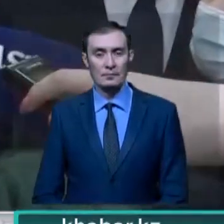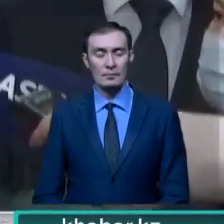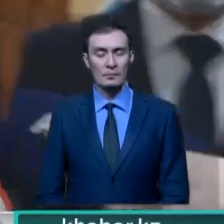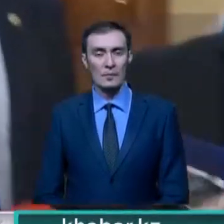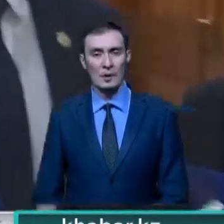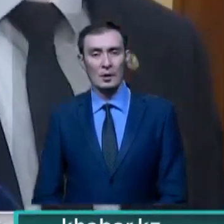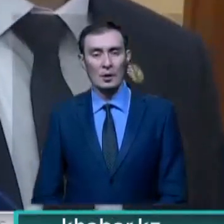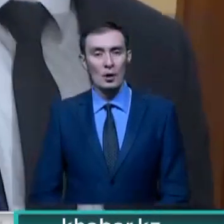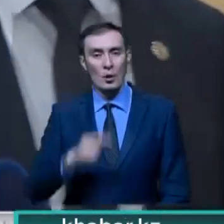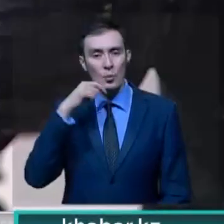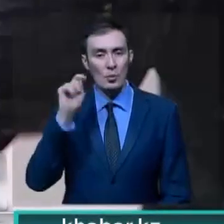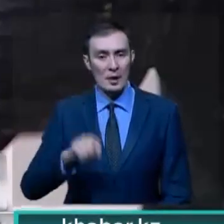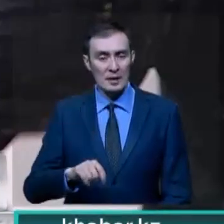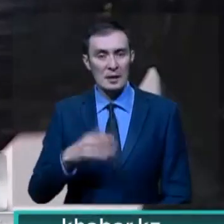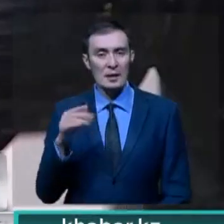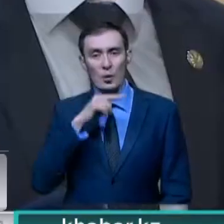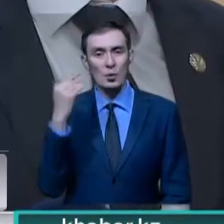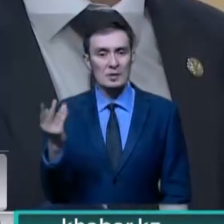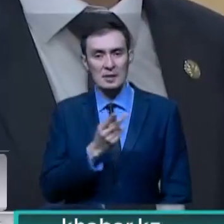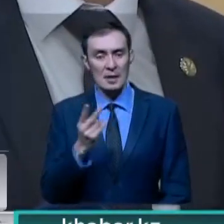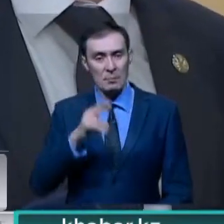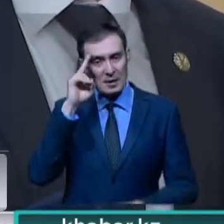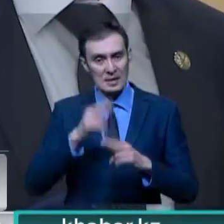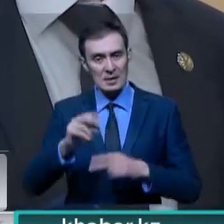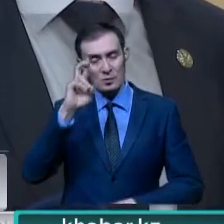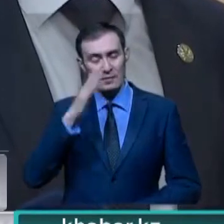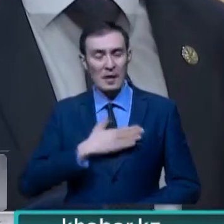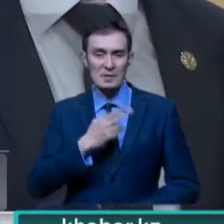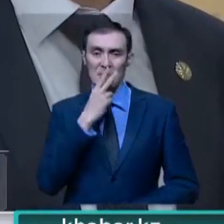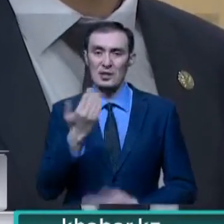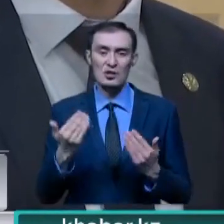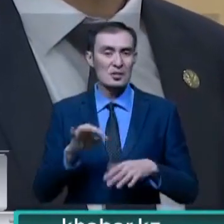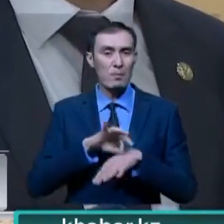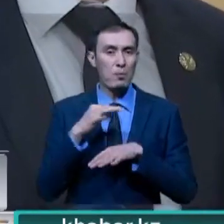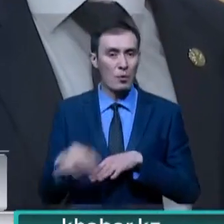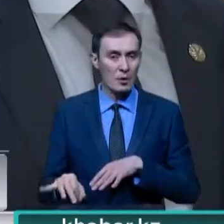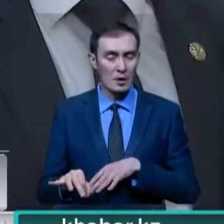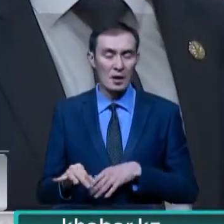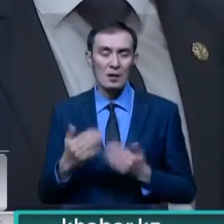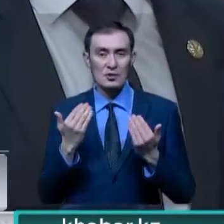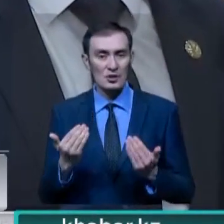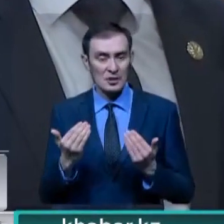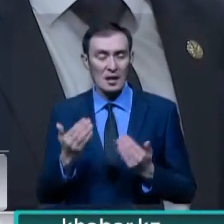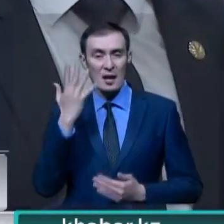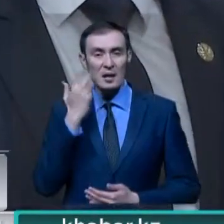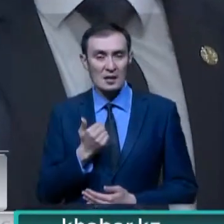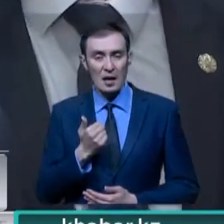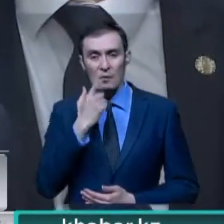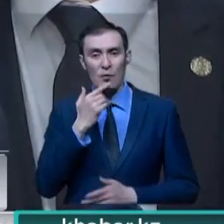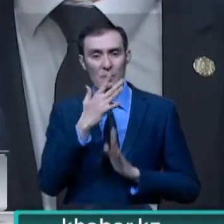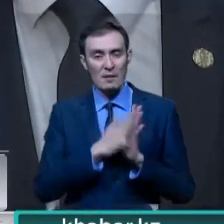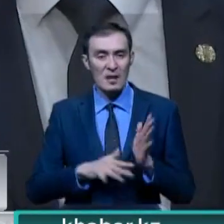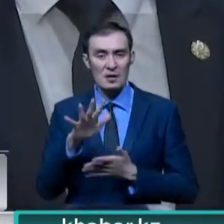Украина и Россия – это наши братские страны, и поэтому нам очень больно на сегодня наблюдать, когда проливается